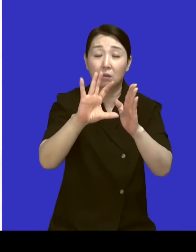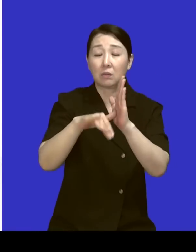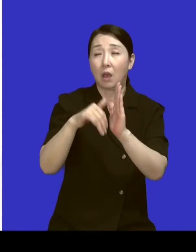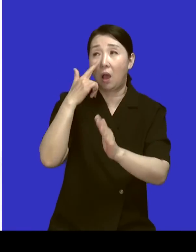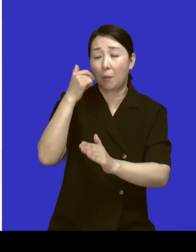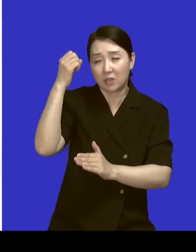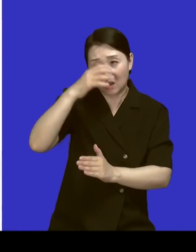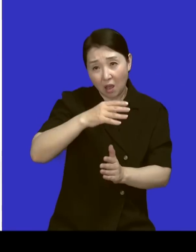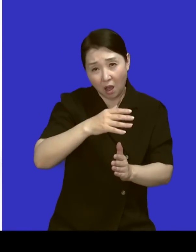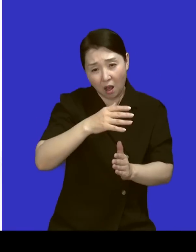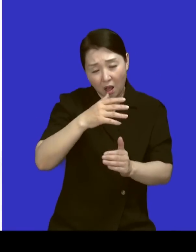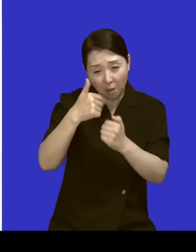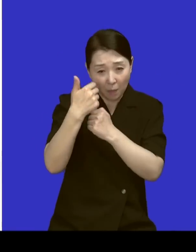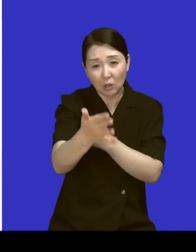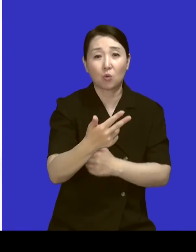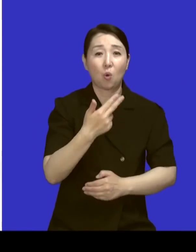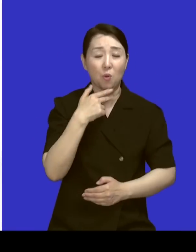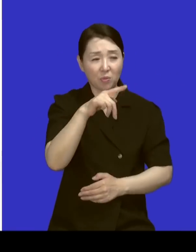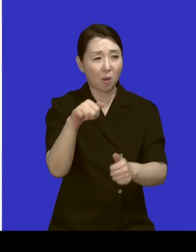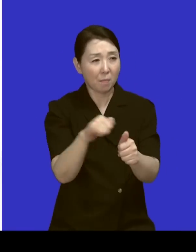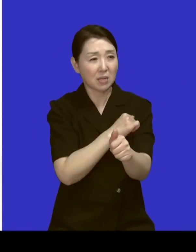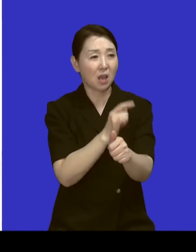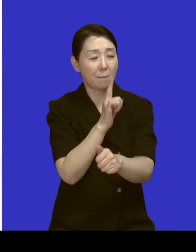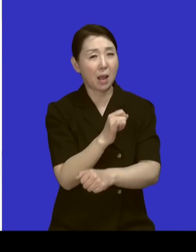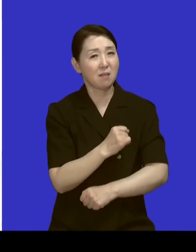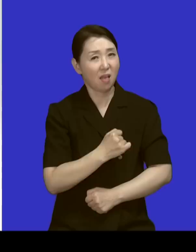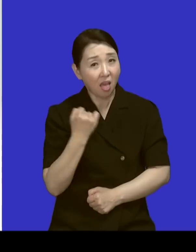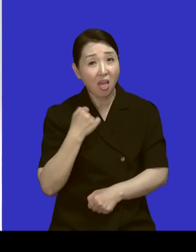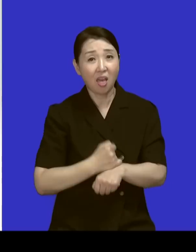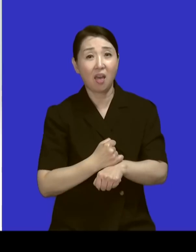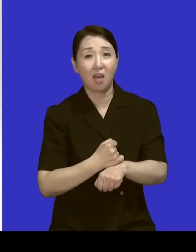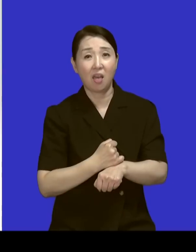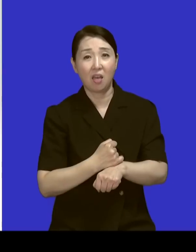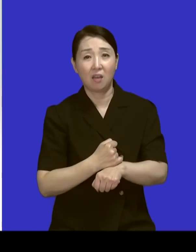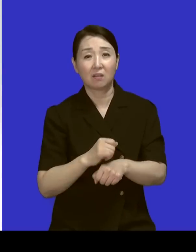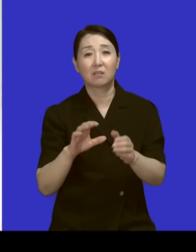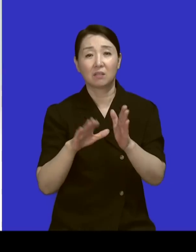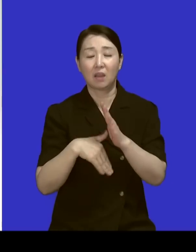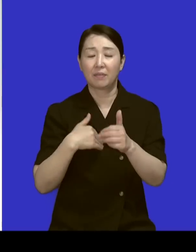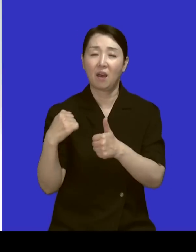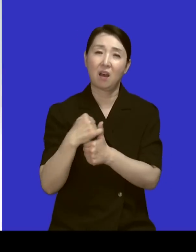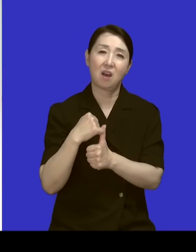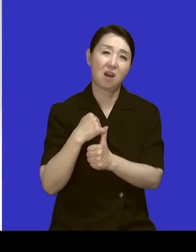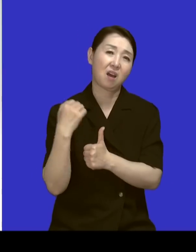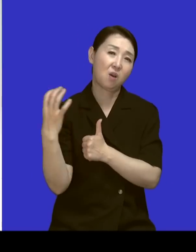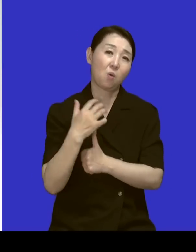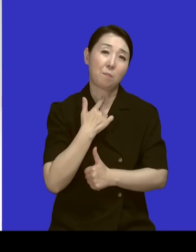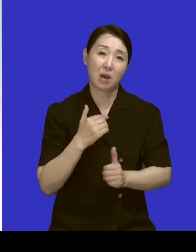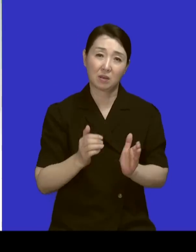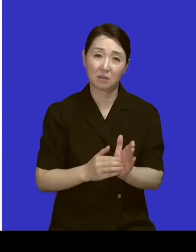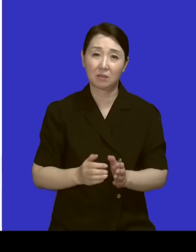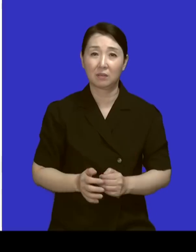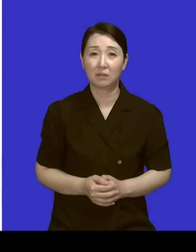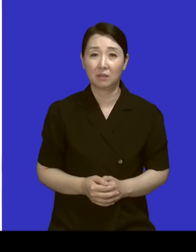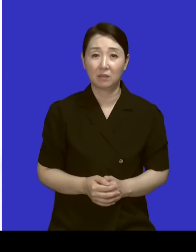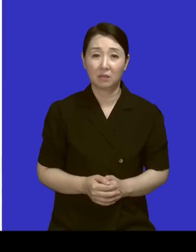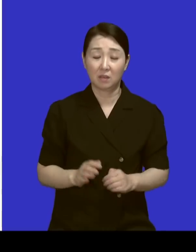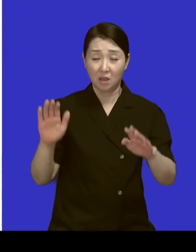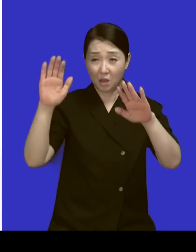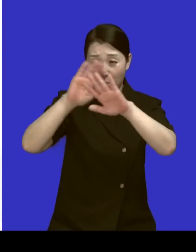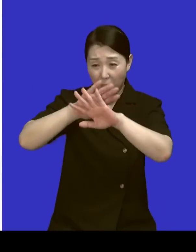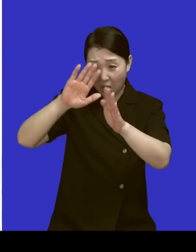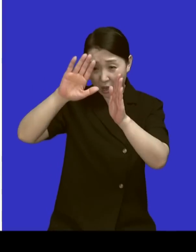아버지가 그냥 넘어가지 않고 예. 너는 맞아야 말을 들어라면서 저를 많이 이렇게 혼내셨죠. 예. 가끔 밤에 저 때문에